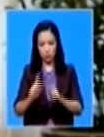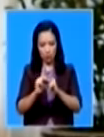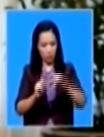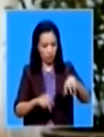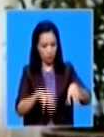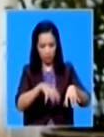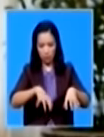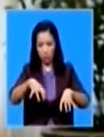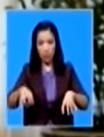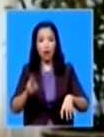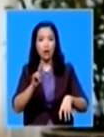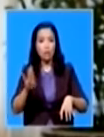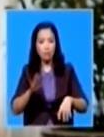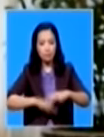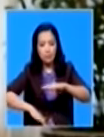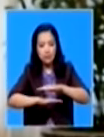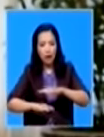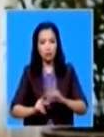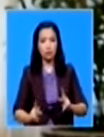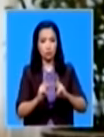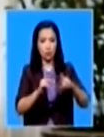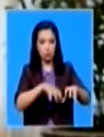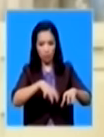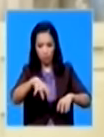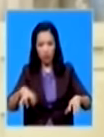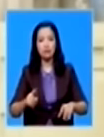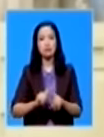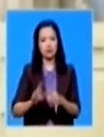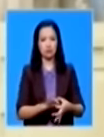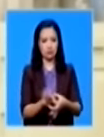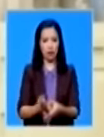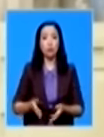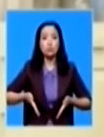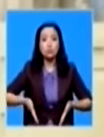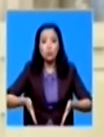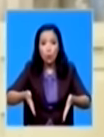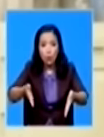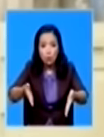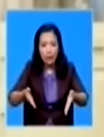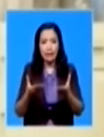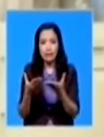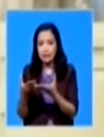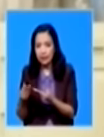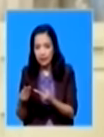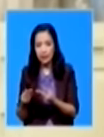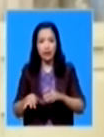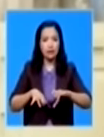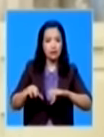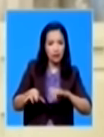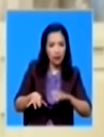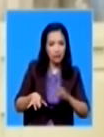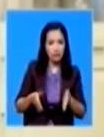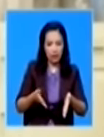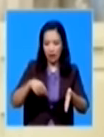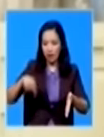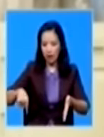เช่นระบบสาธารณูปพื้นฐานหลายกระทรวงไม่ใช่ถนนคือถนนไม่ใช่ถนนไม่ต้องพูดถึงที่ดินการหาจัดการที่ดินข้างทางการ